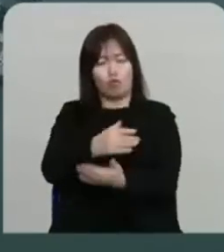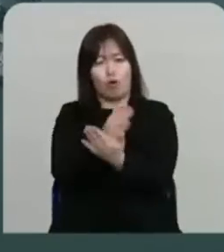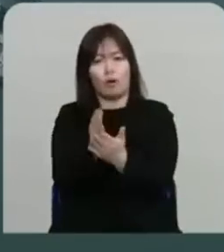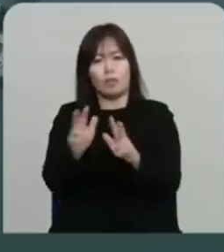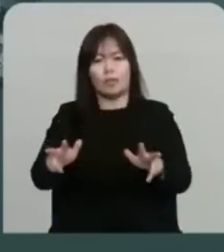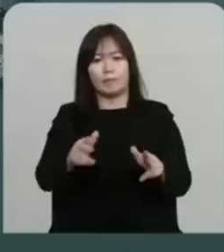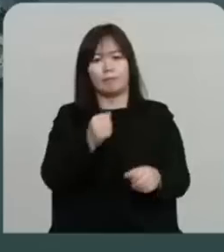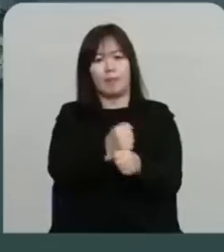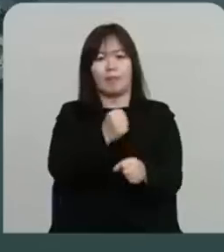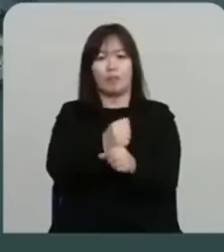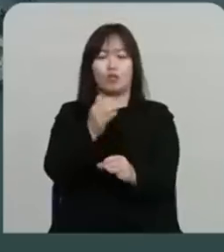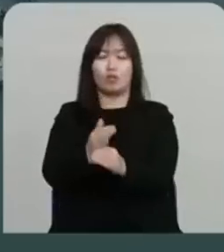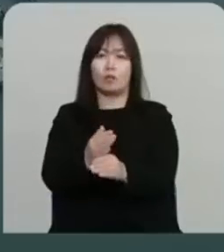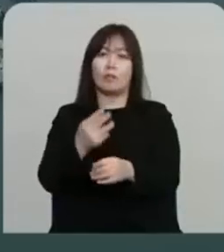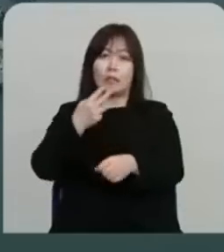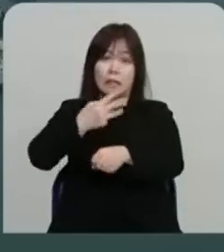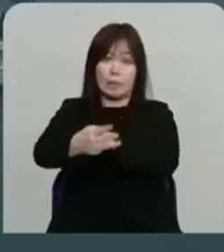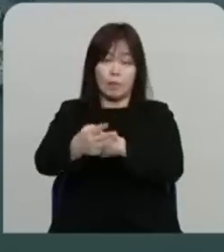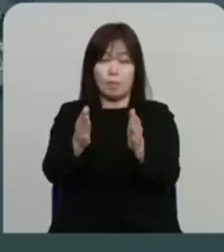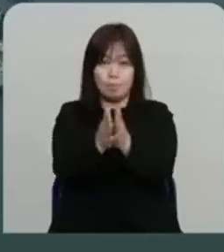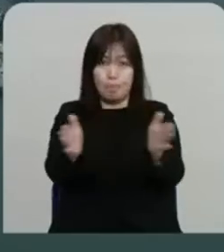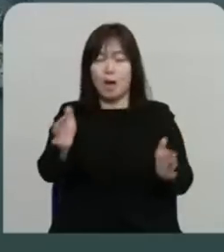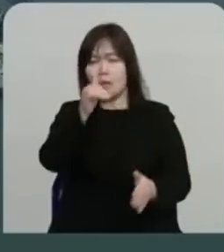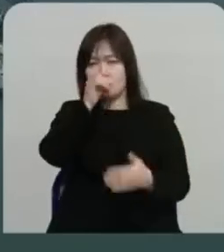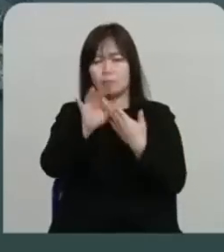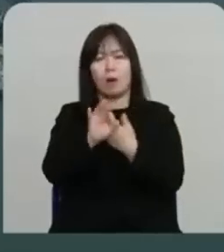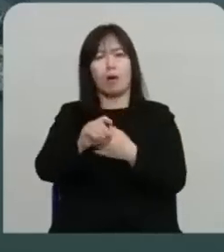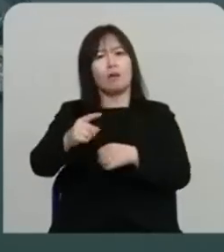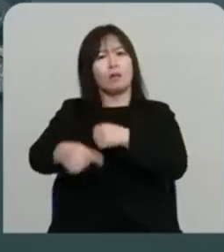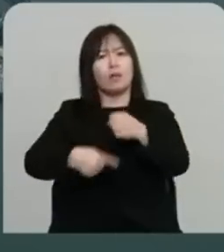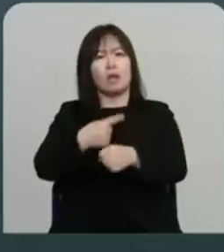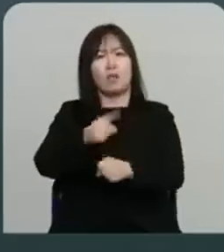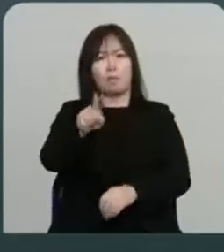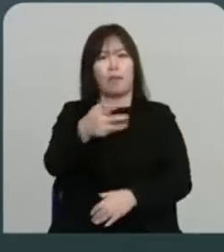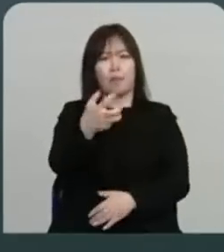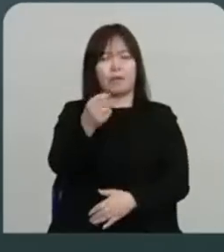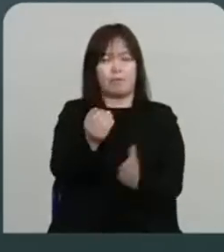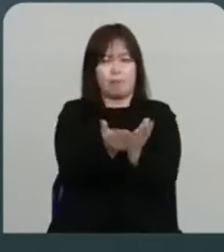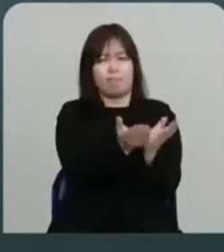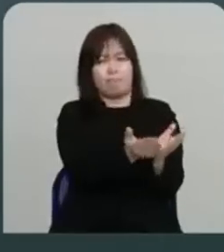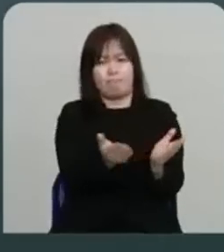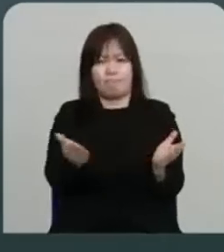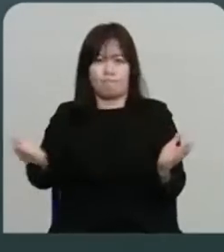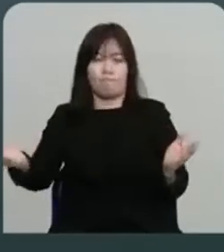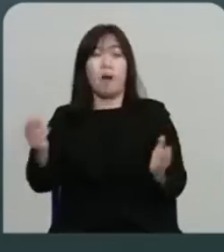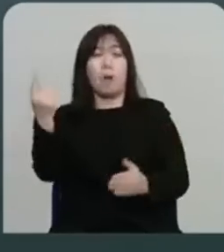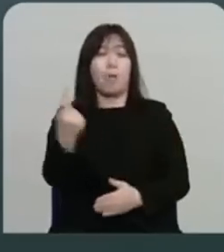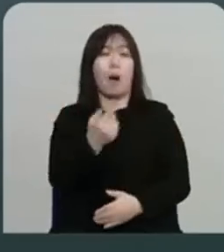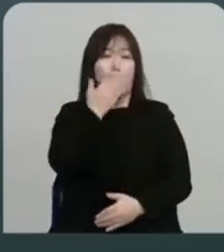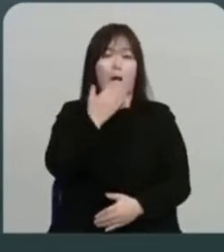중입니다. 3년 뒤 부두가 개장하면 해마다 180만 톤의 선박 화물을 처리하게 됩니다.